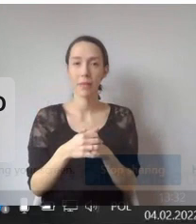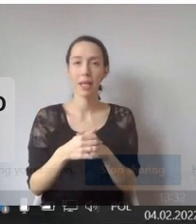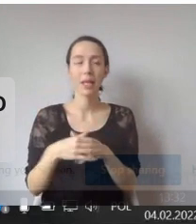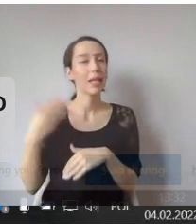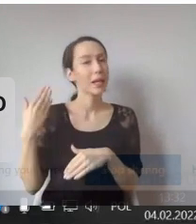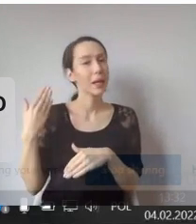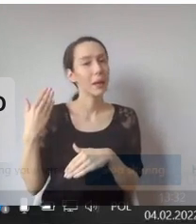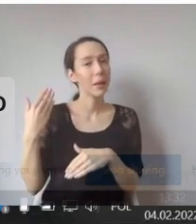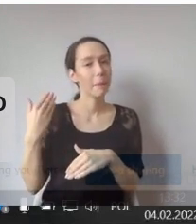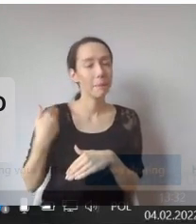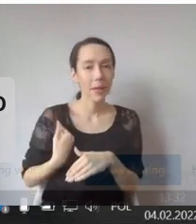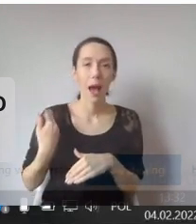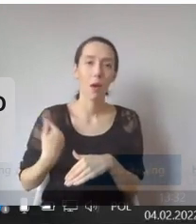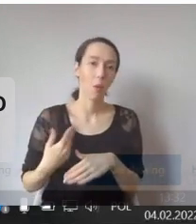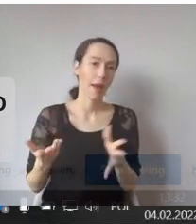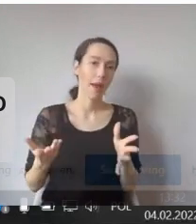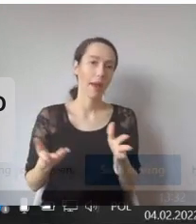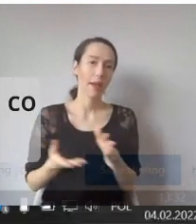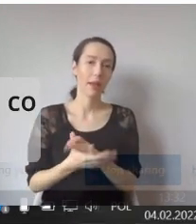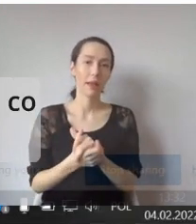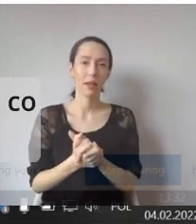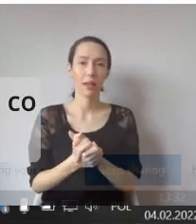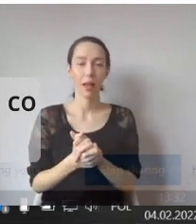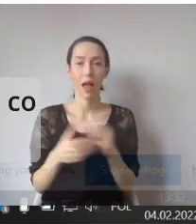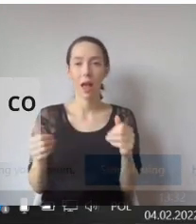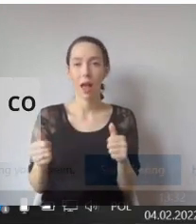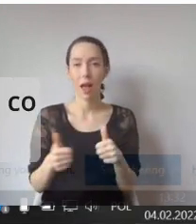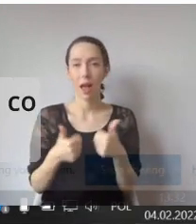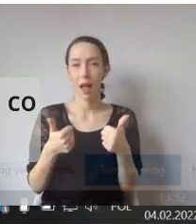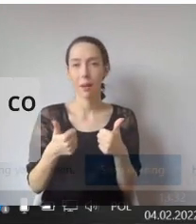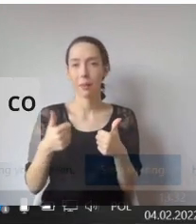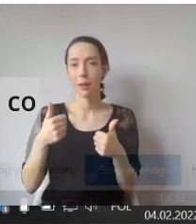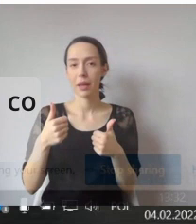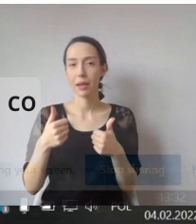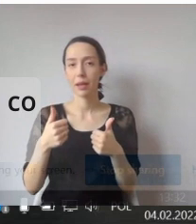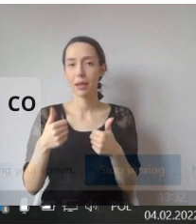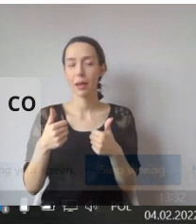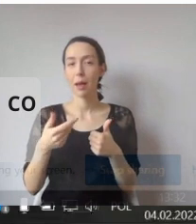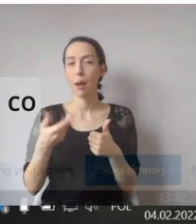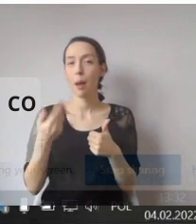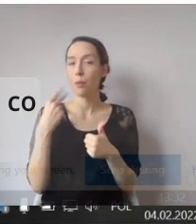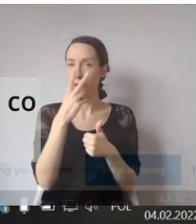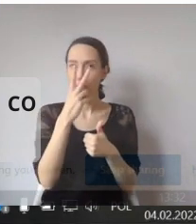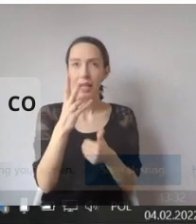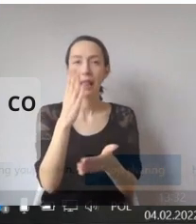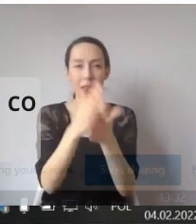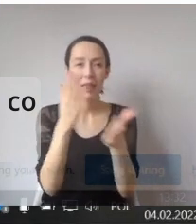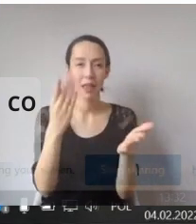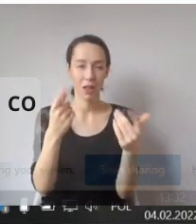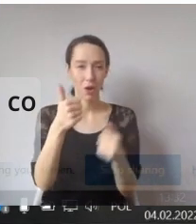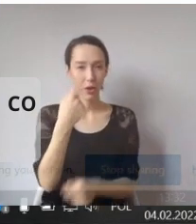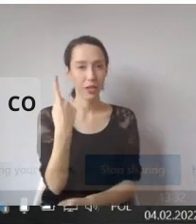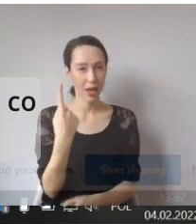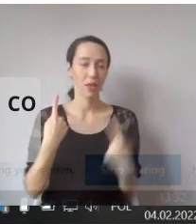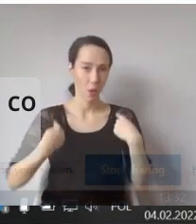białe, jakieś takie zupełnie nie rzucające się w oczy, żeby po prostu nie odwracało uwagi od Was, czyli od tego, co